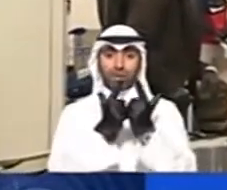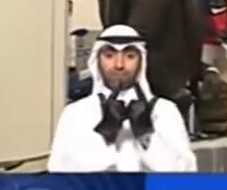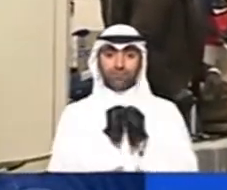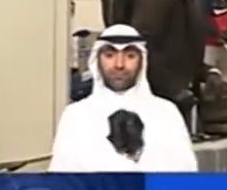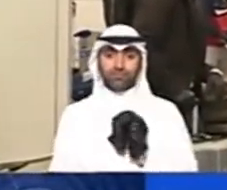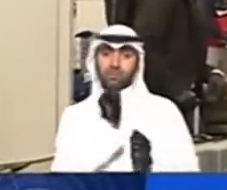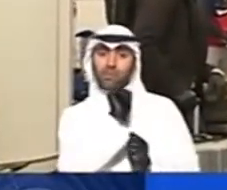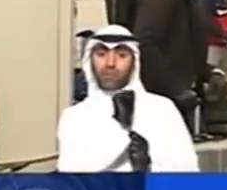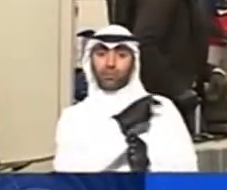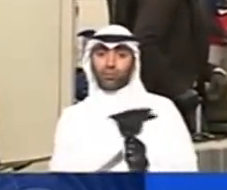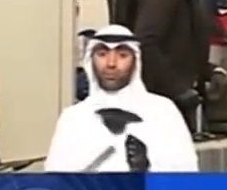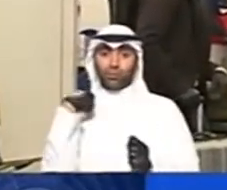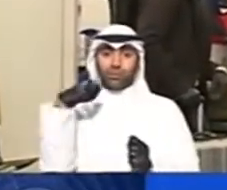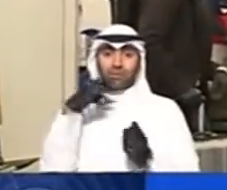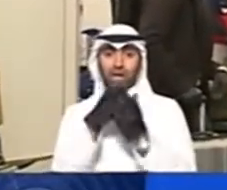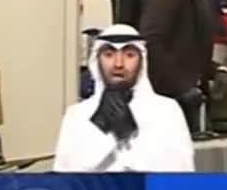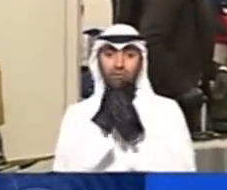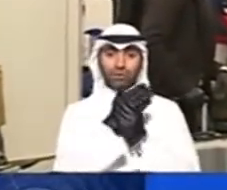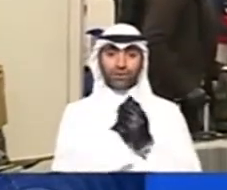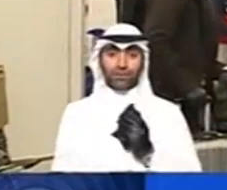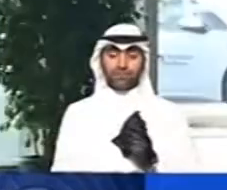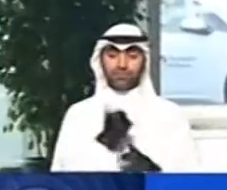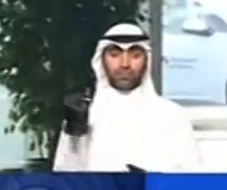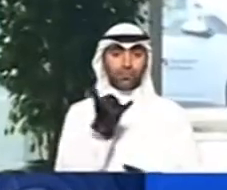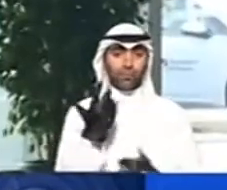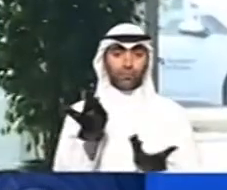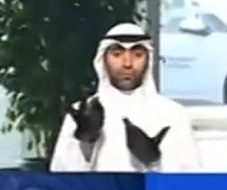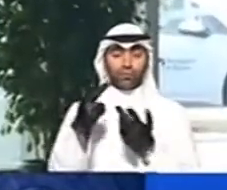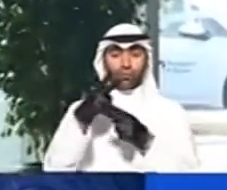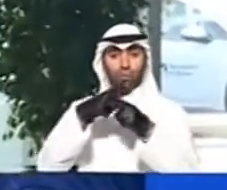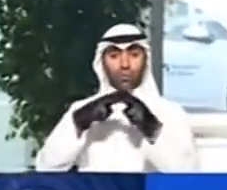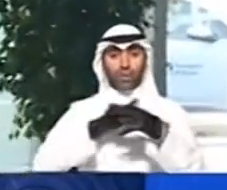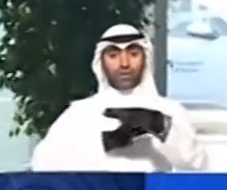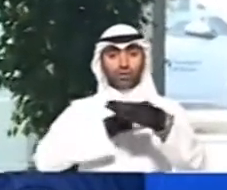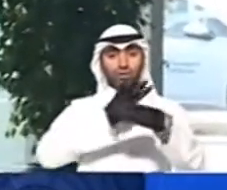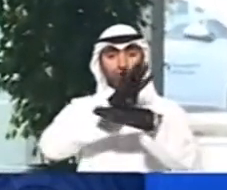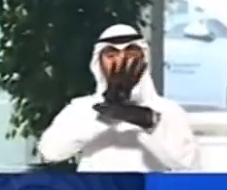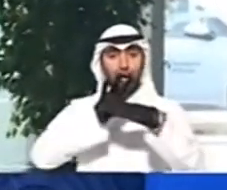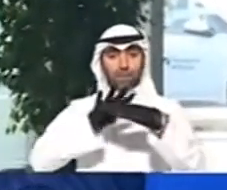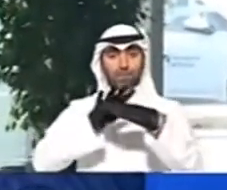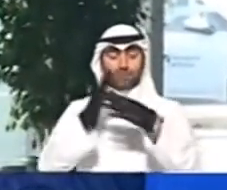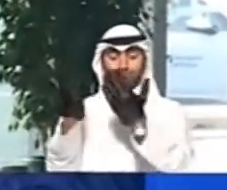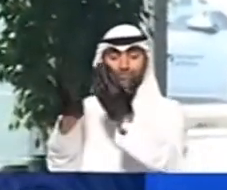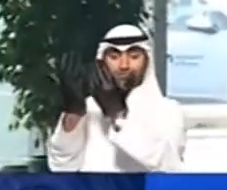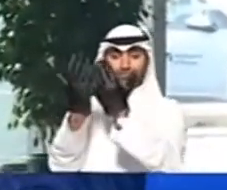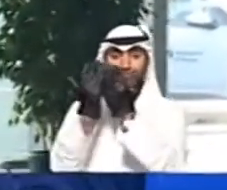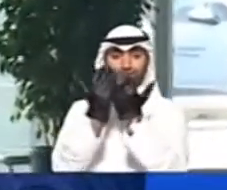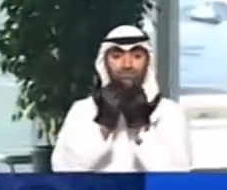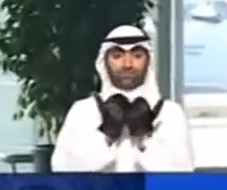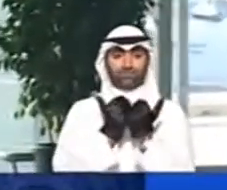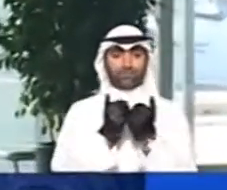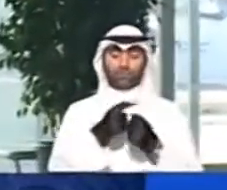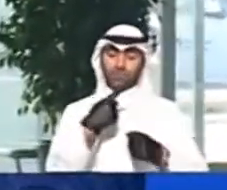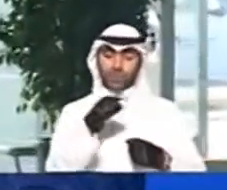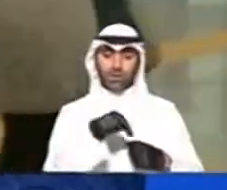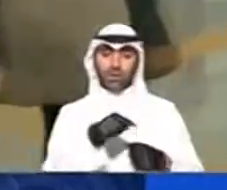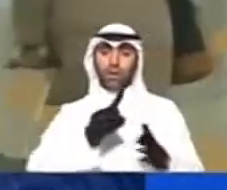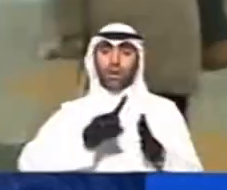محددة لإعادة الكويتيين بالخارج، بدأت بالفعل في تنفيذ مرحلتها